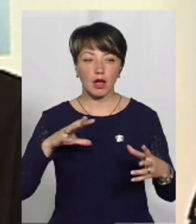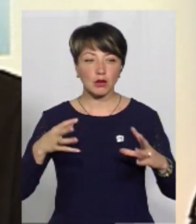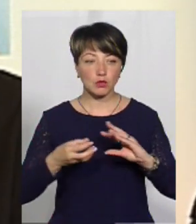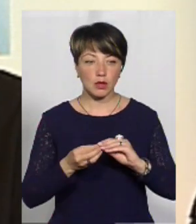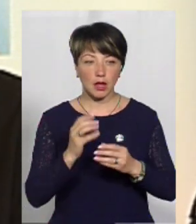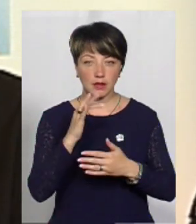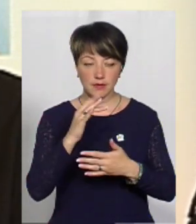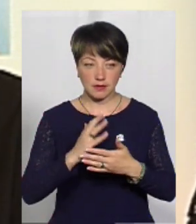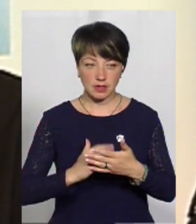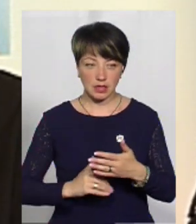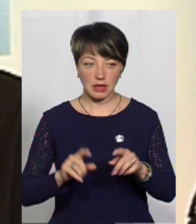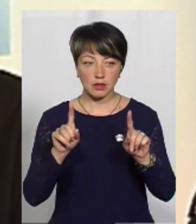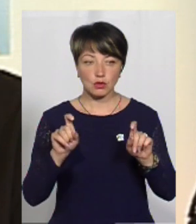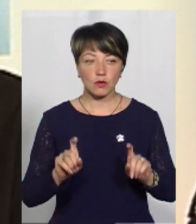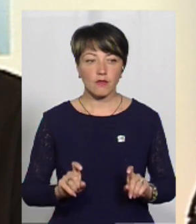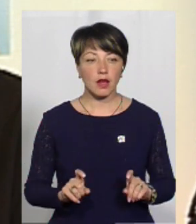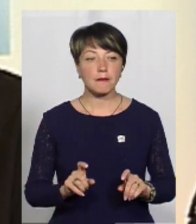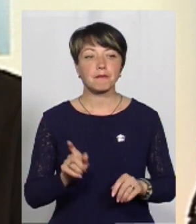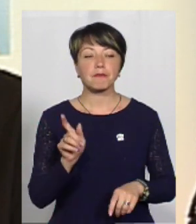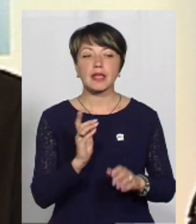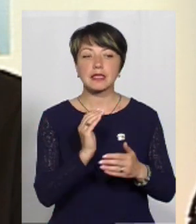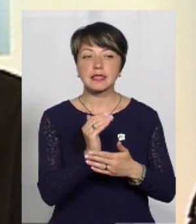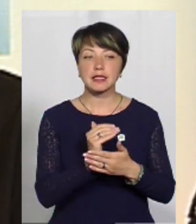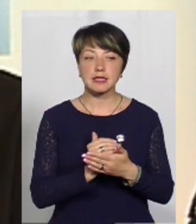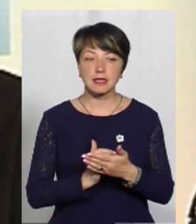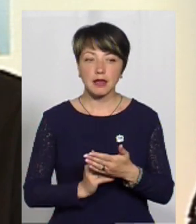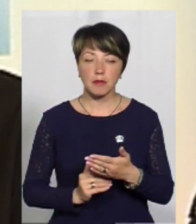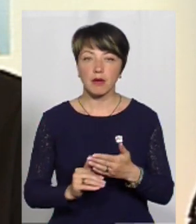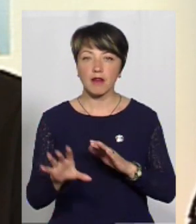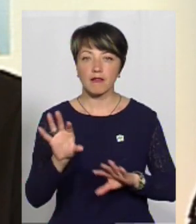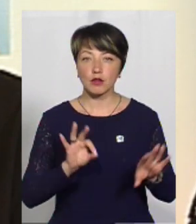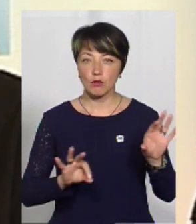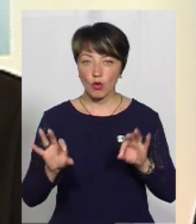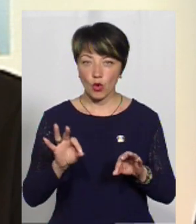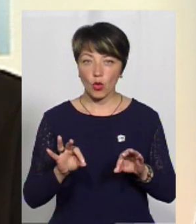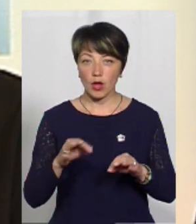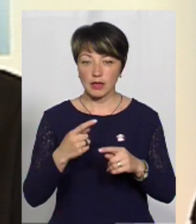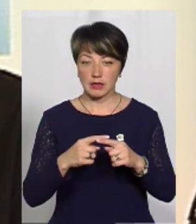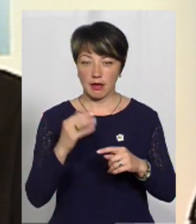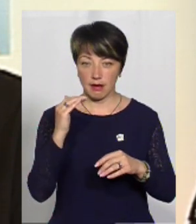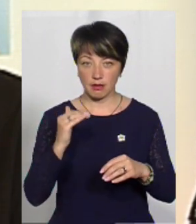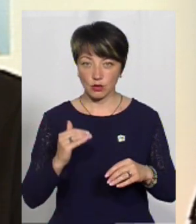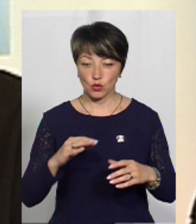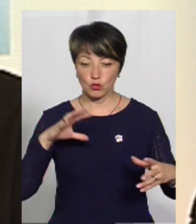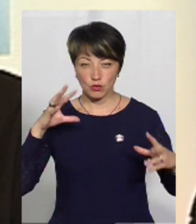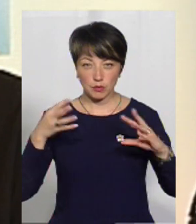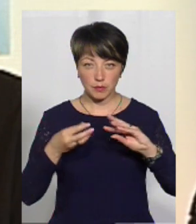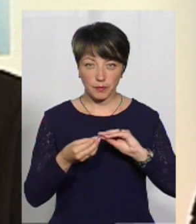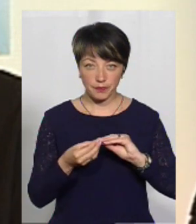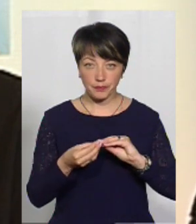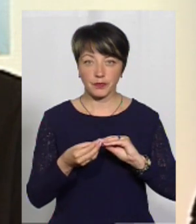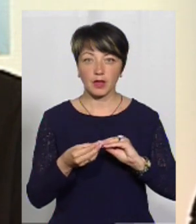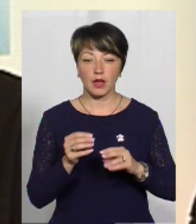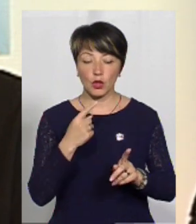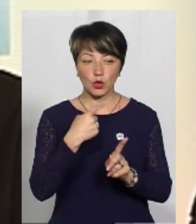всіх тестувань, система побудови і відбору кандидатів рейтингова, сума набраних балів за весь період відбору,